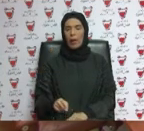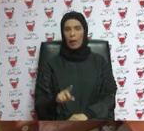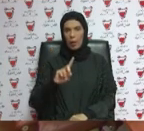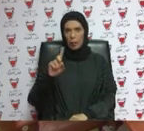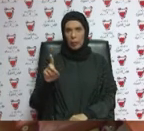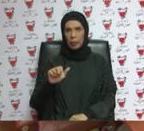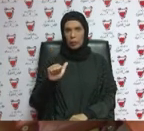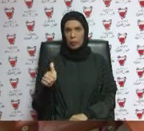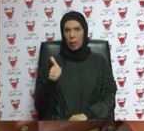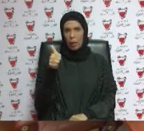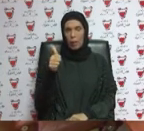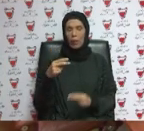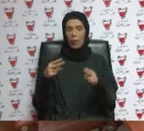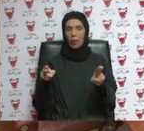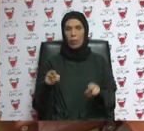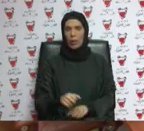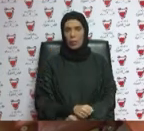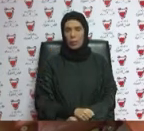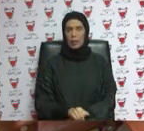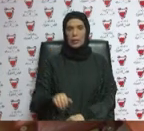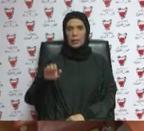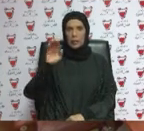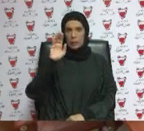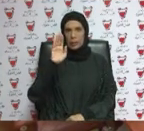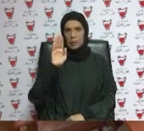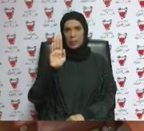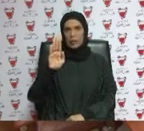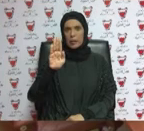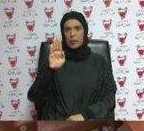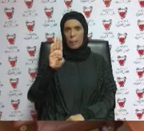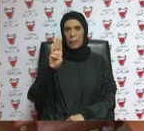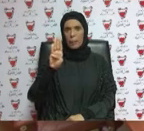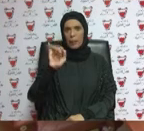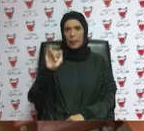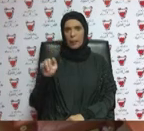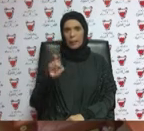عبد الله علي فرج، سبيكة خليفة أحمد الفضالة،